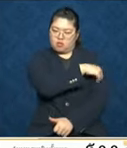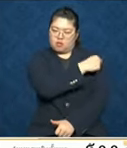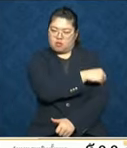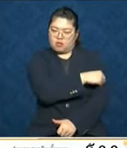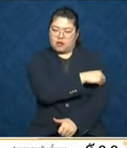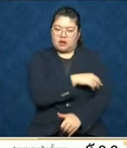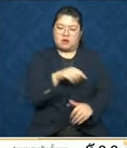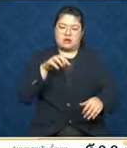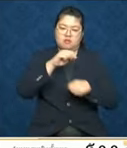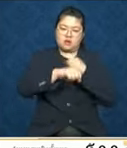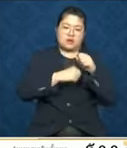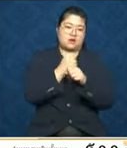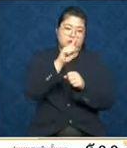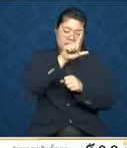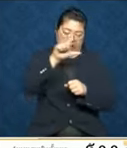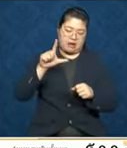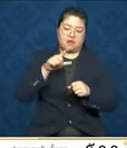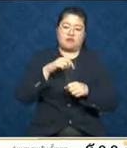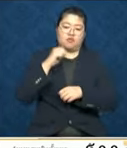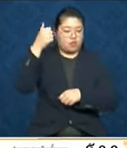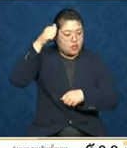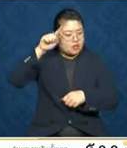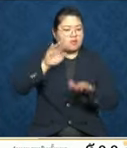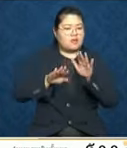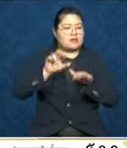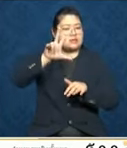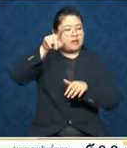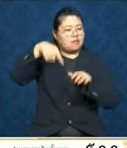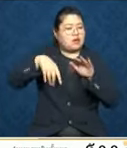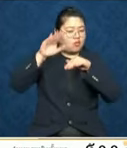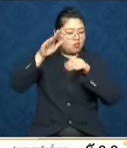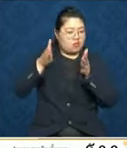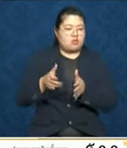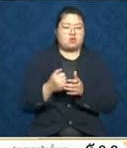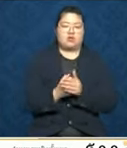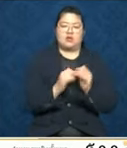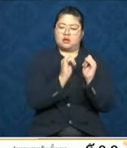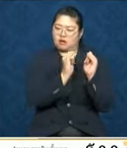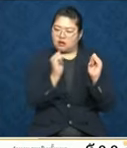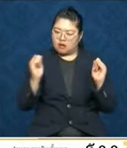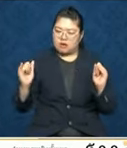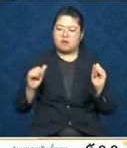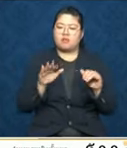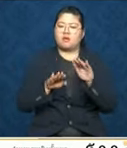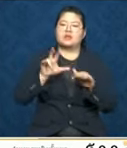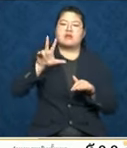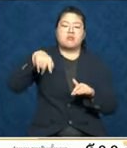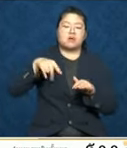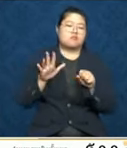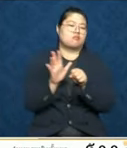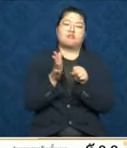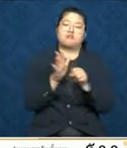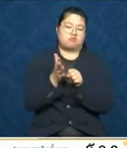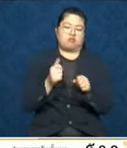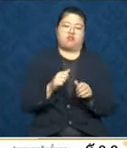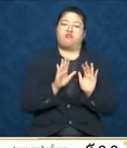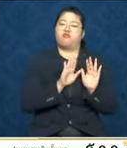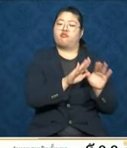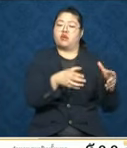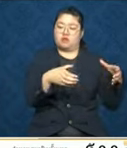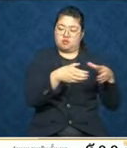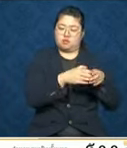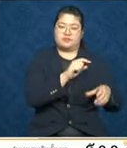3,000 คนเตียงที่ใช้ได้จริงมีอยู่ 1,100 เตียงกราบเรียนท่านประธานนะครับวิงวอนไปยังหน่วยงานไปยังผู้รับผิดชอบโดยตรงช่